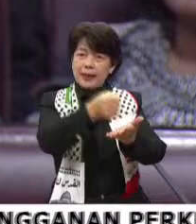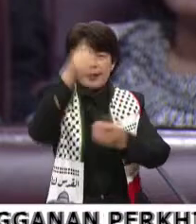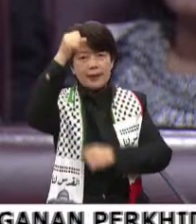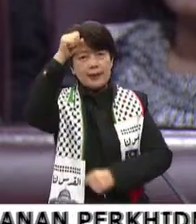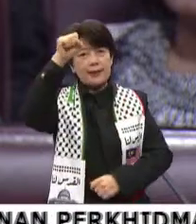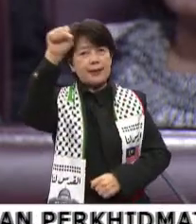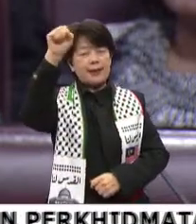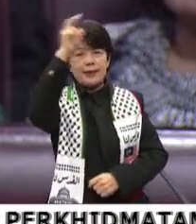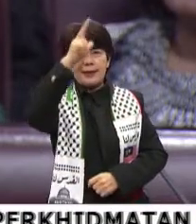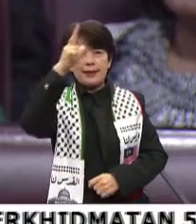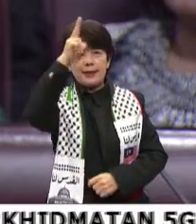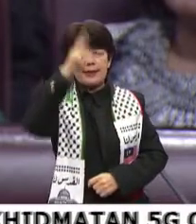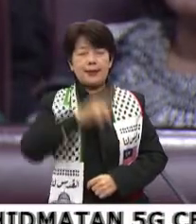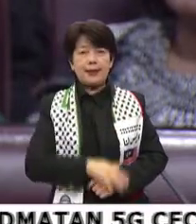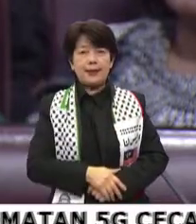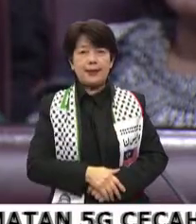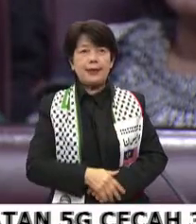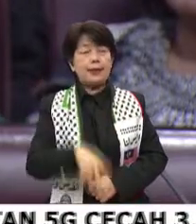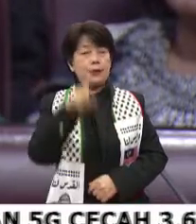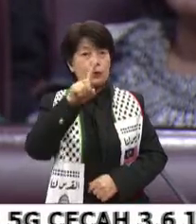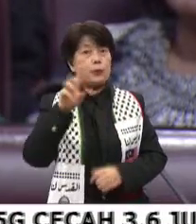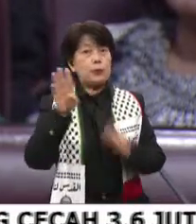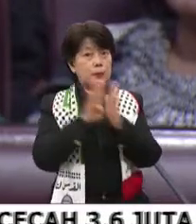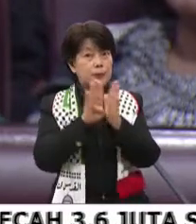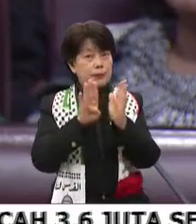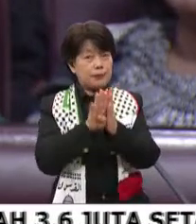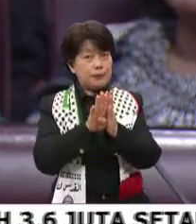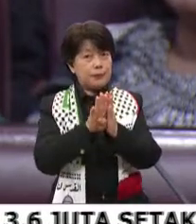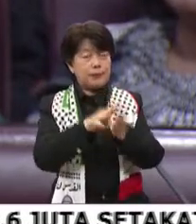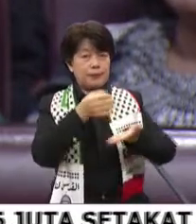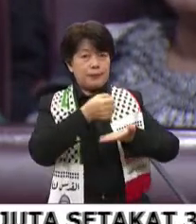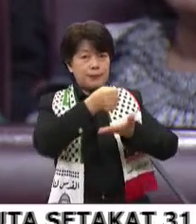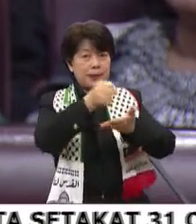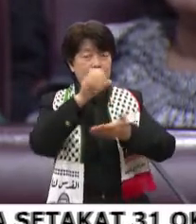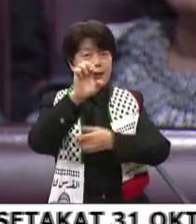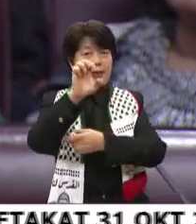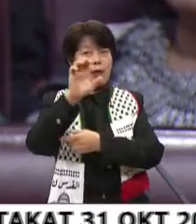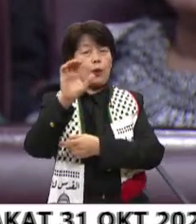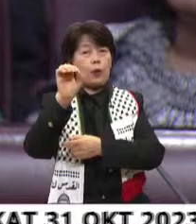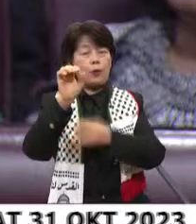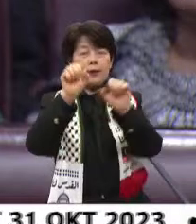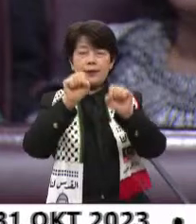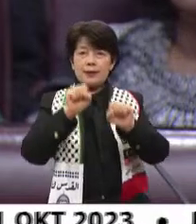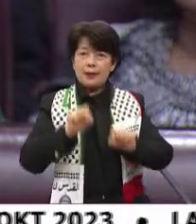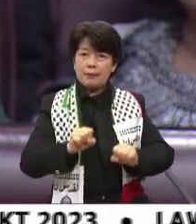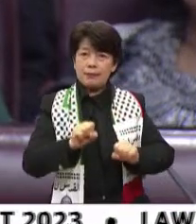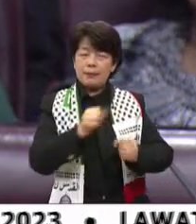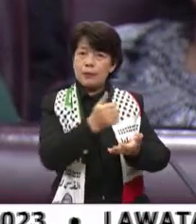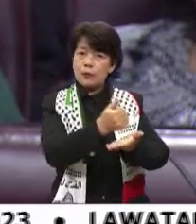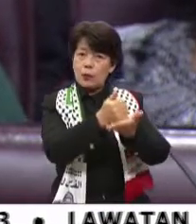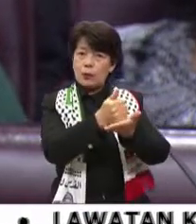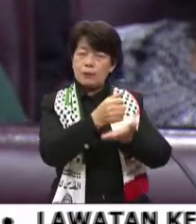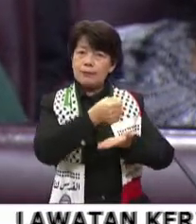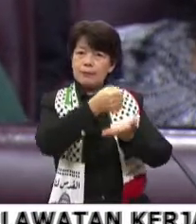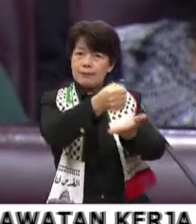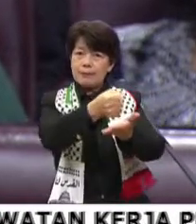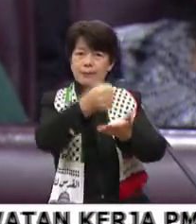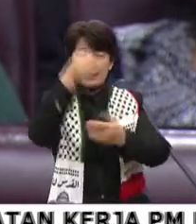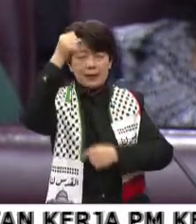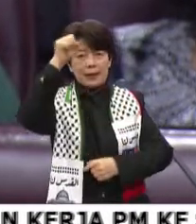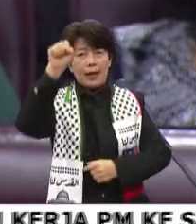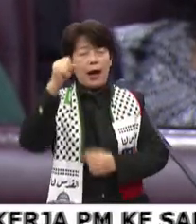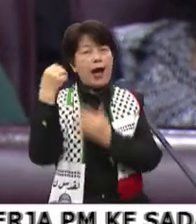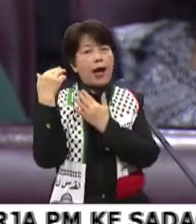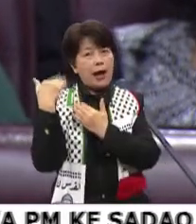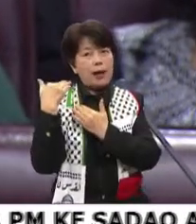Sabah sebanyak lebih kurang hampir 1 bilion untuk menektar ekosistem Pelabuhan sebanggar itu sendiri jadi kita berharap